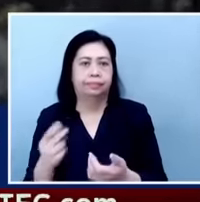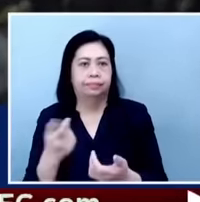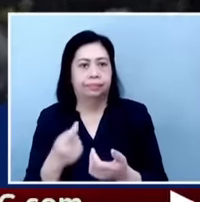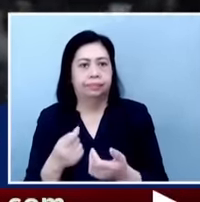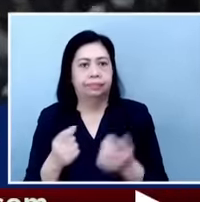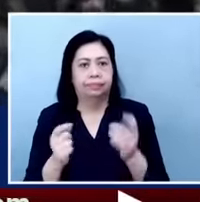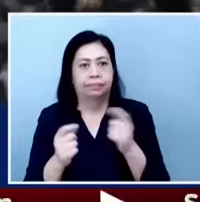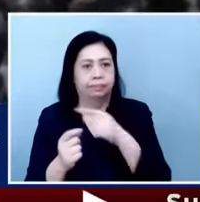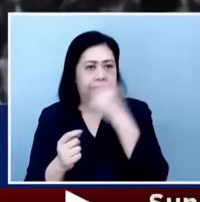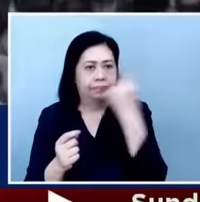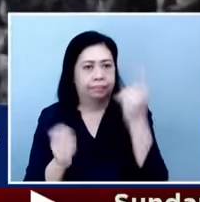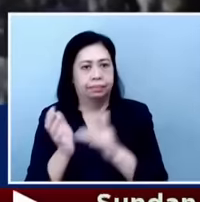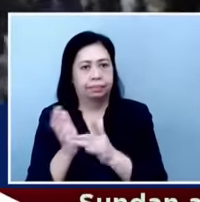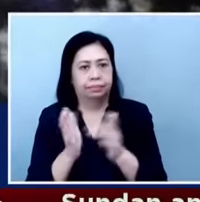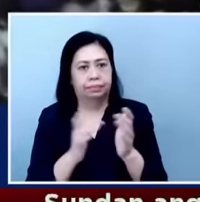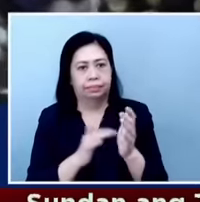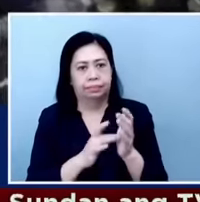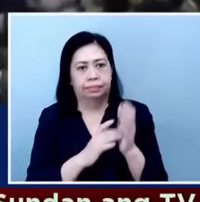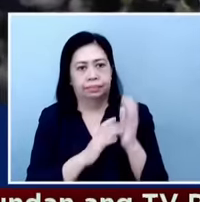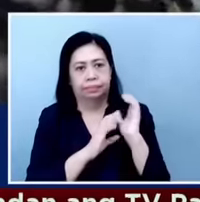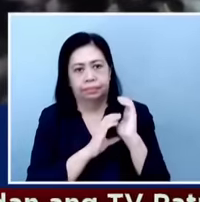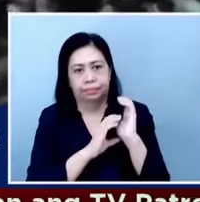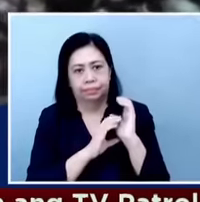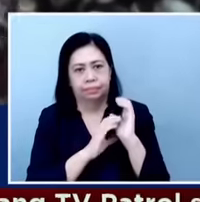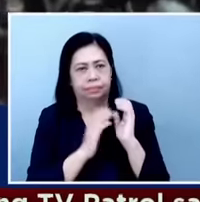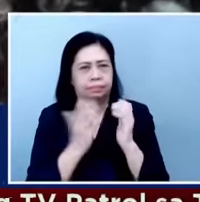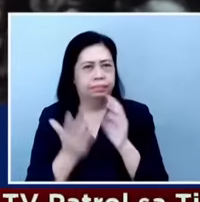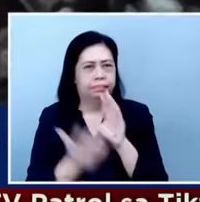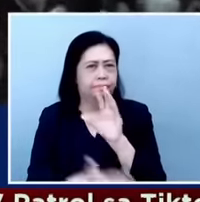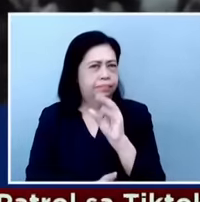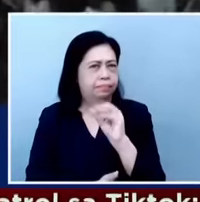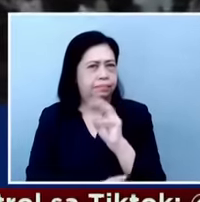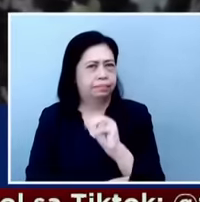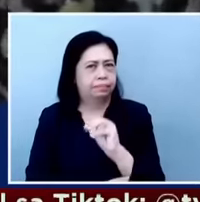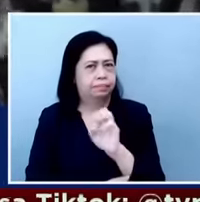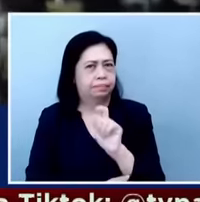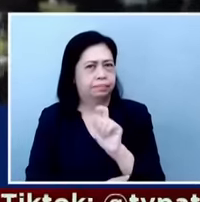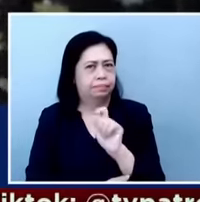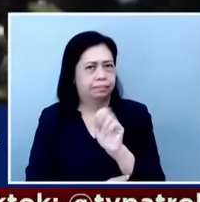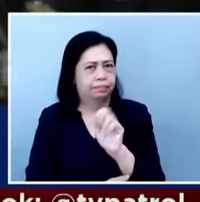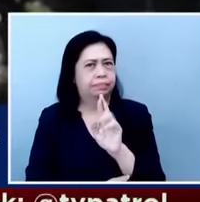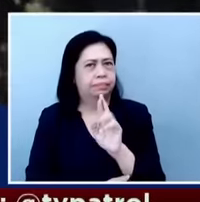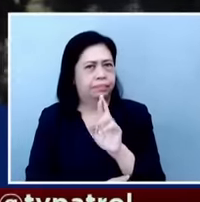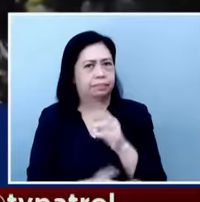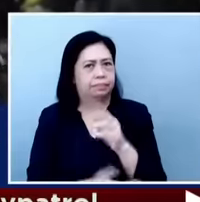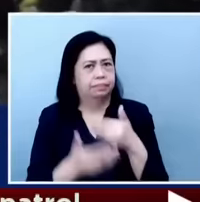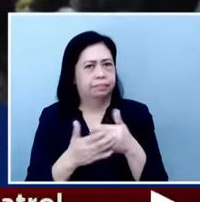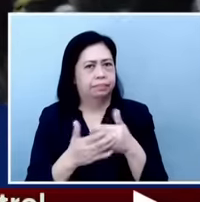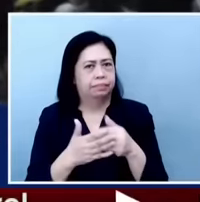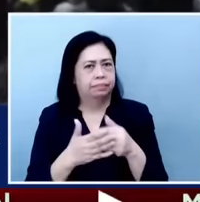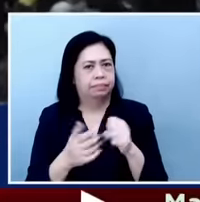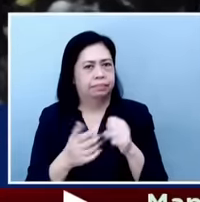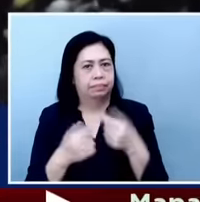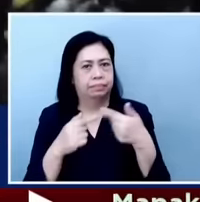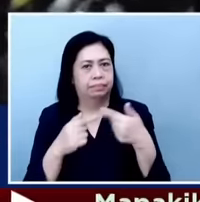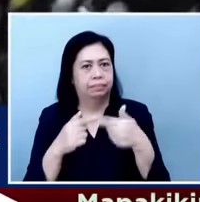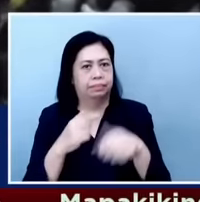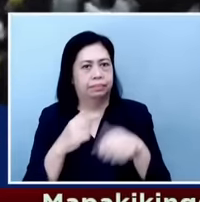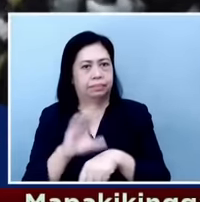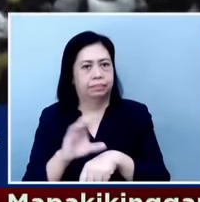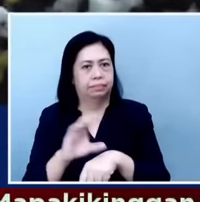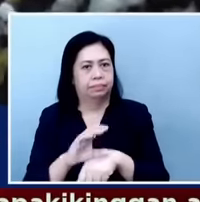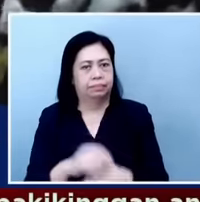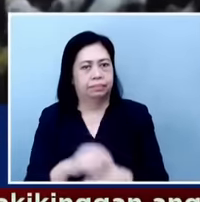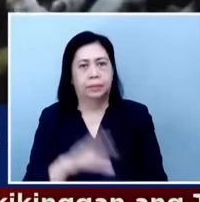ilang mga 50 meters na lamang po ang layo niyan mula sa may gate ng simbahan. 50 metro